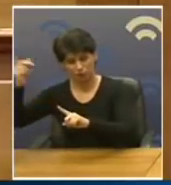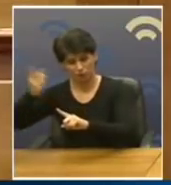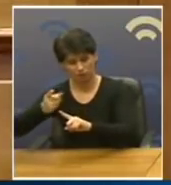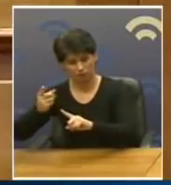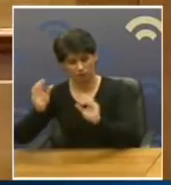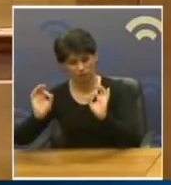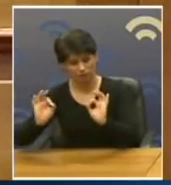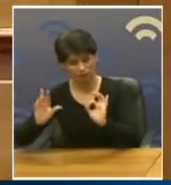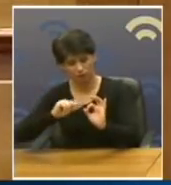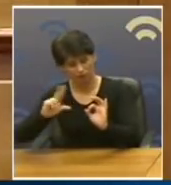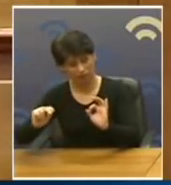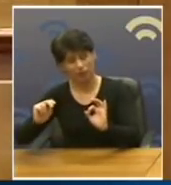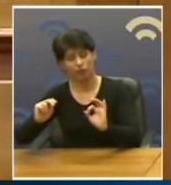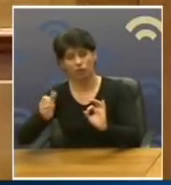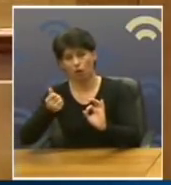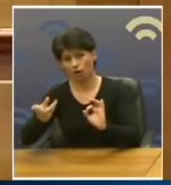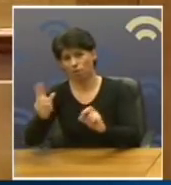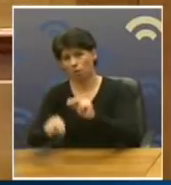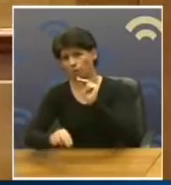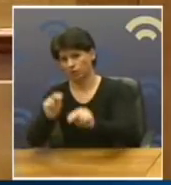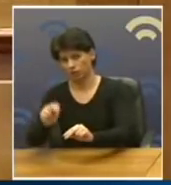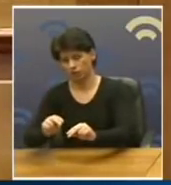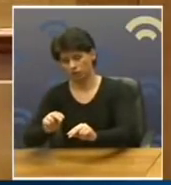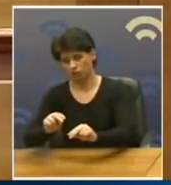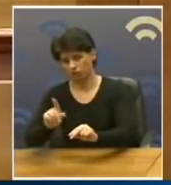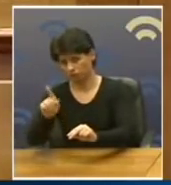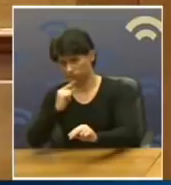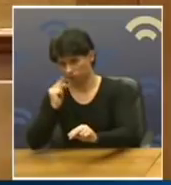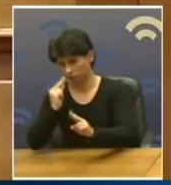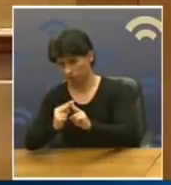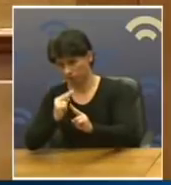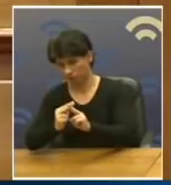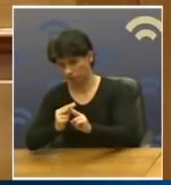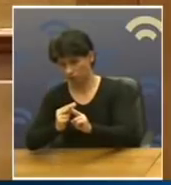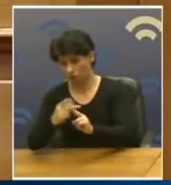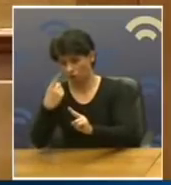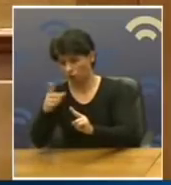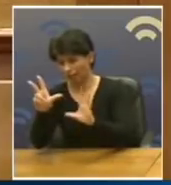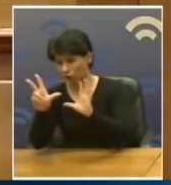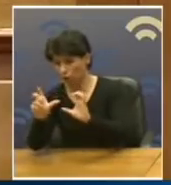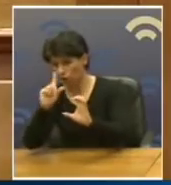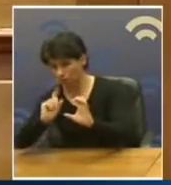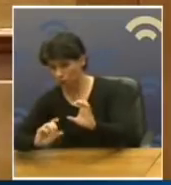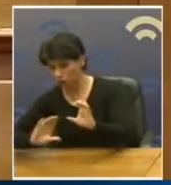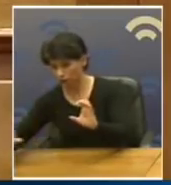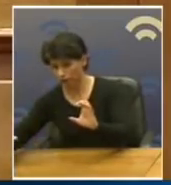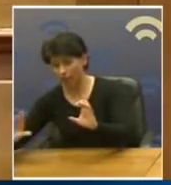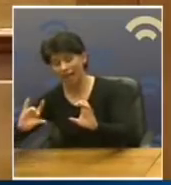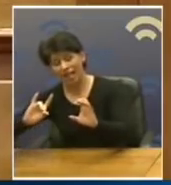βεβαίως με την ίδια πάντα πλειοψηφία, υπογραμμίζω την τελευταία φράση, είναι πλειοψηφία των 180 βουλευτών,